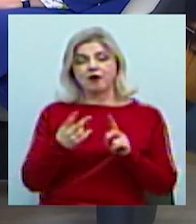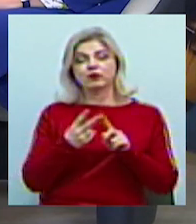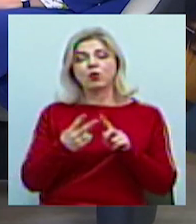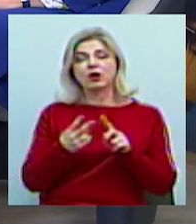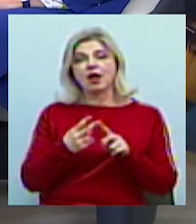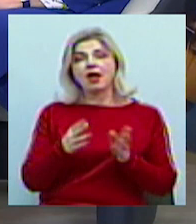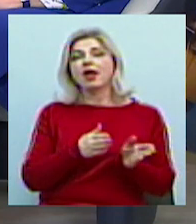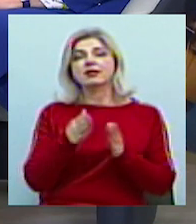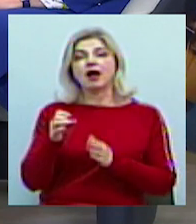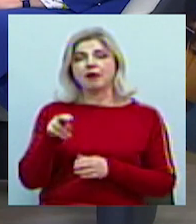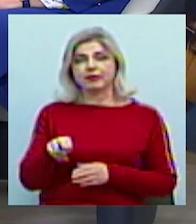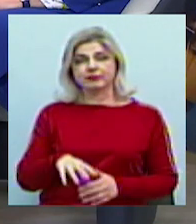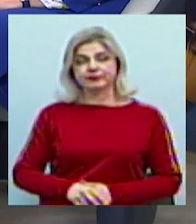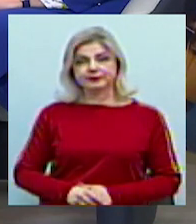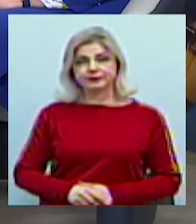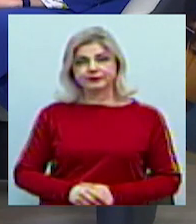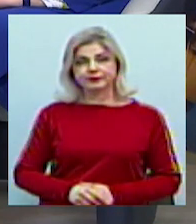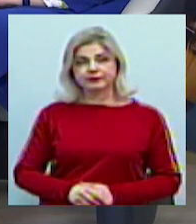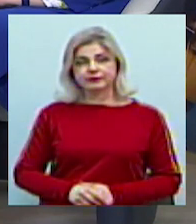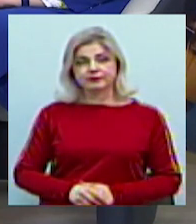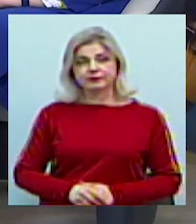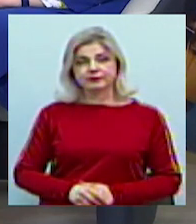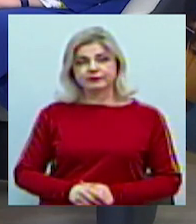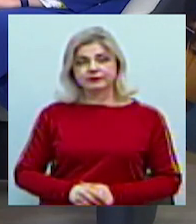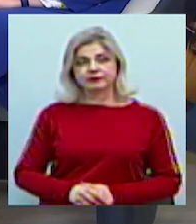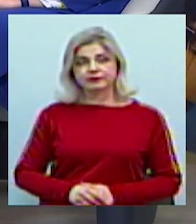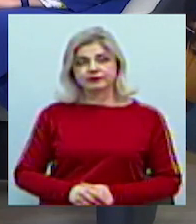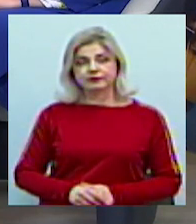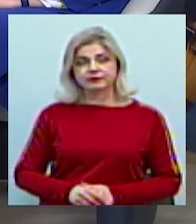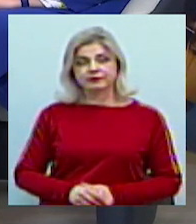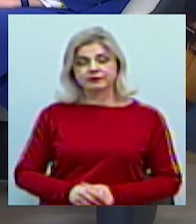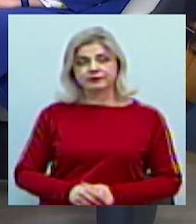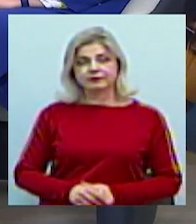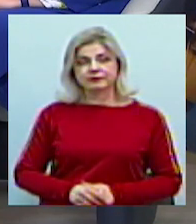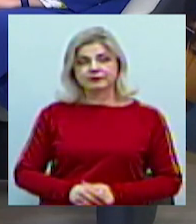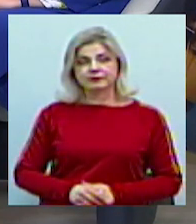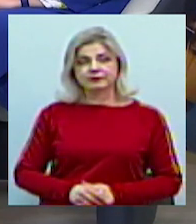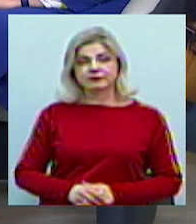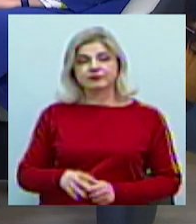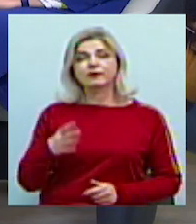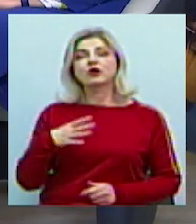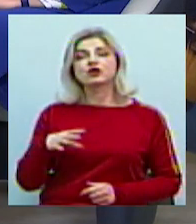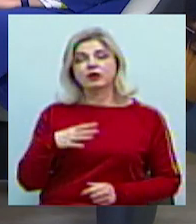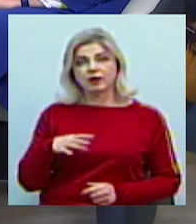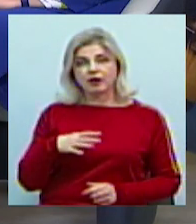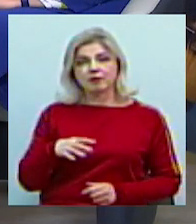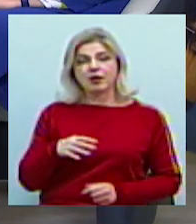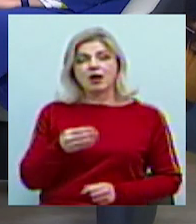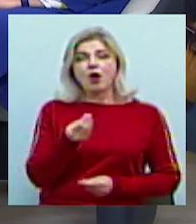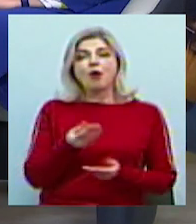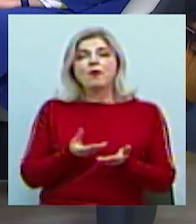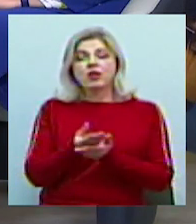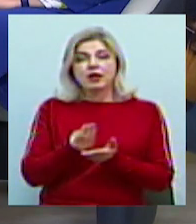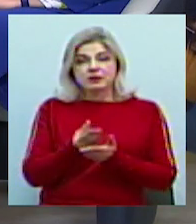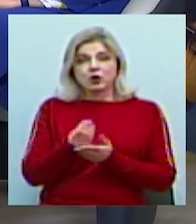другому етапі монетизації? Ну, ми чекаємо на другому етапі монетизації, монетизація саме пільг. Тобто на даний час ми кажемо про монетизацію субсидій,